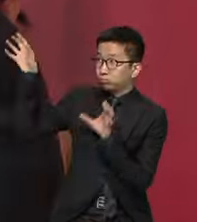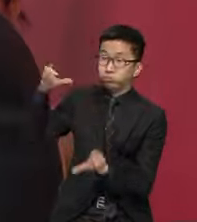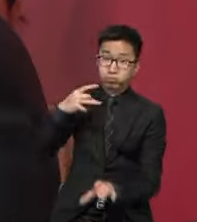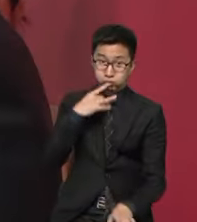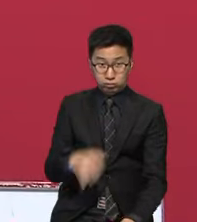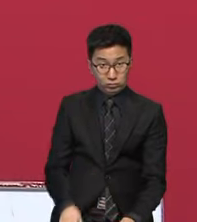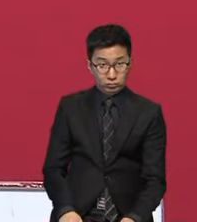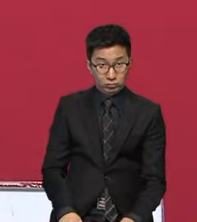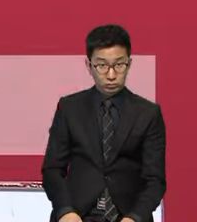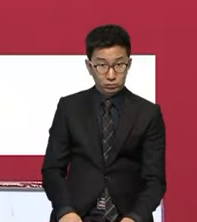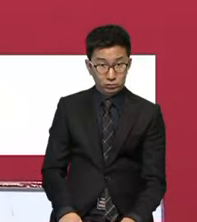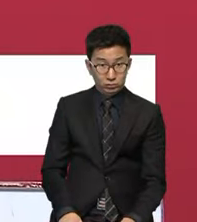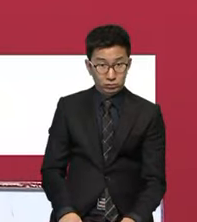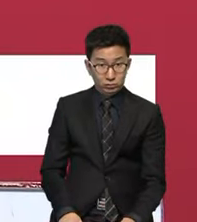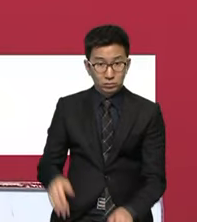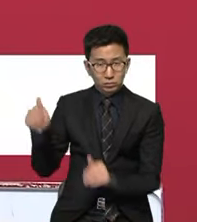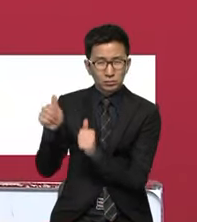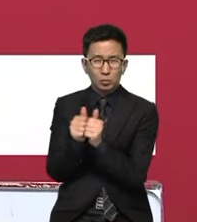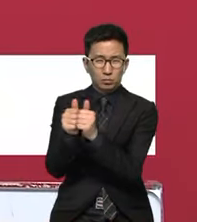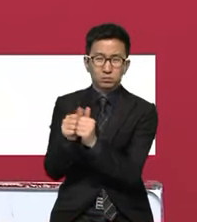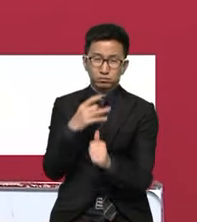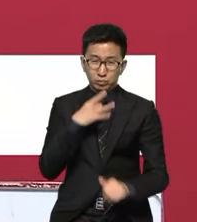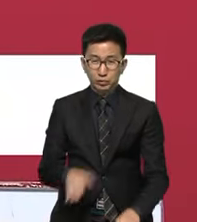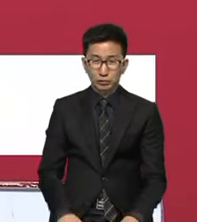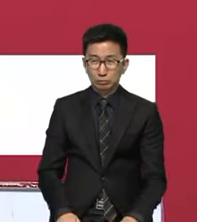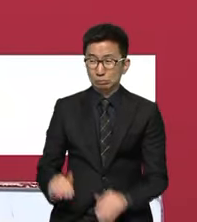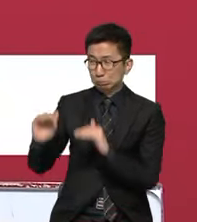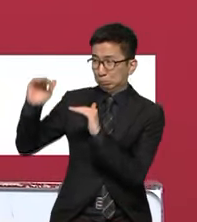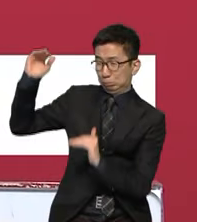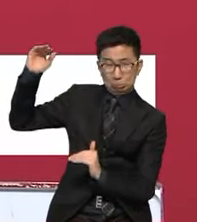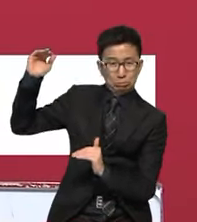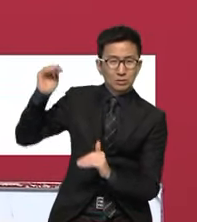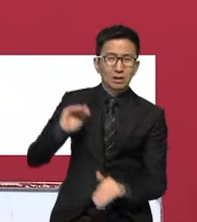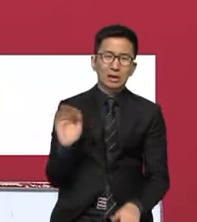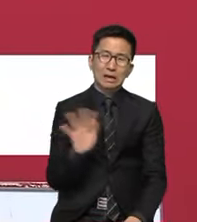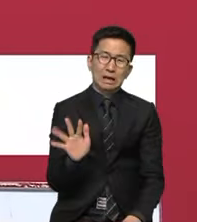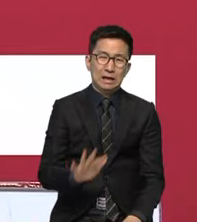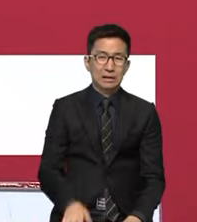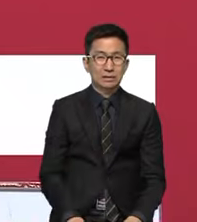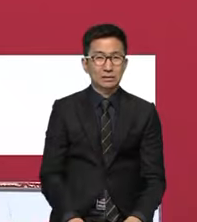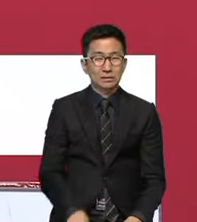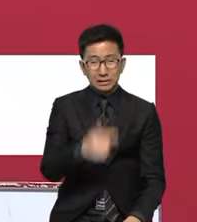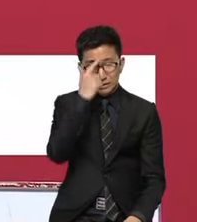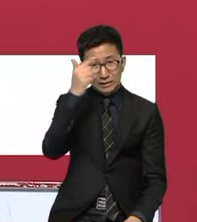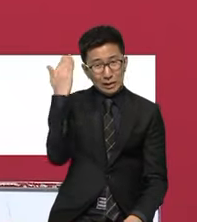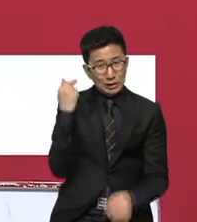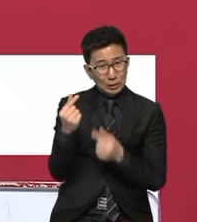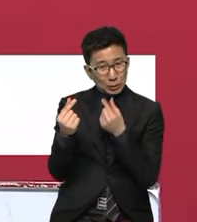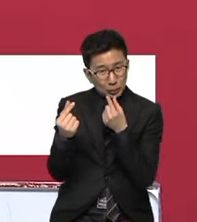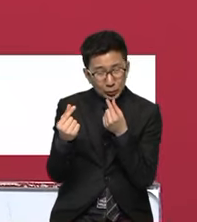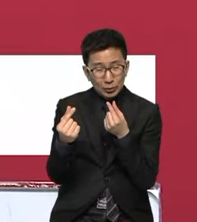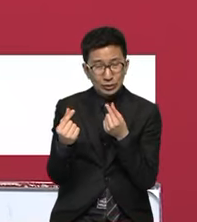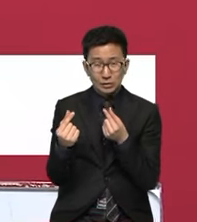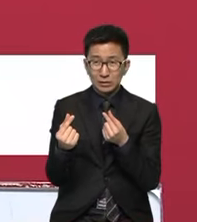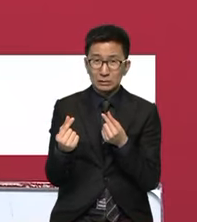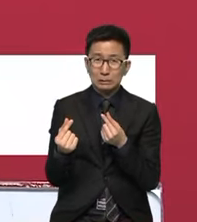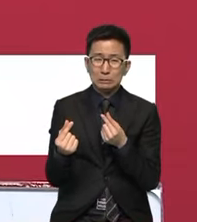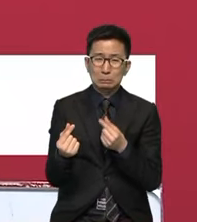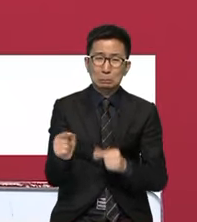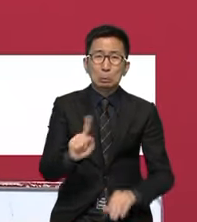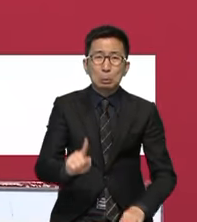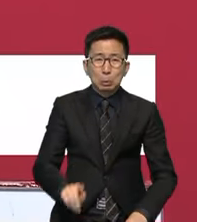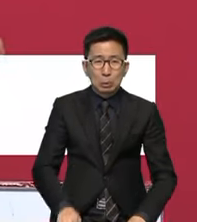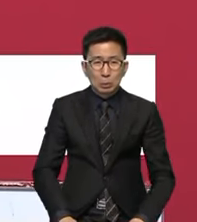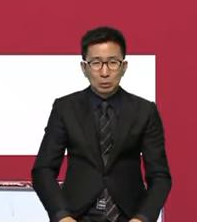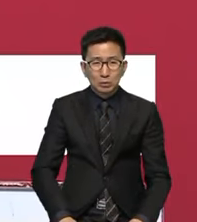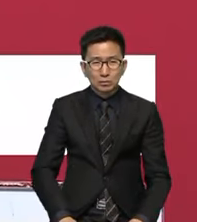답했습니다. 동반자적인 관계이지 누가 누구를 누르고 막고 이런 식의 사극에나 나올 법한